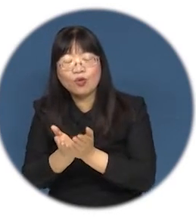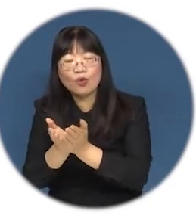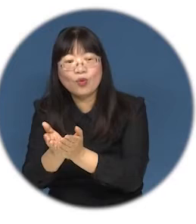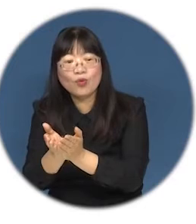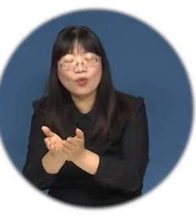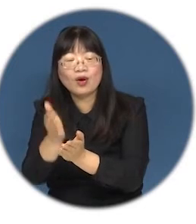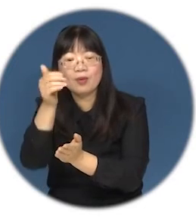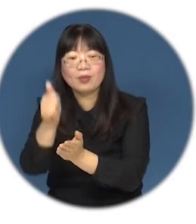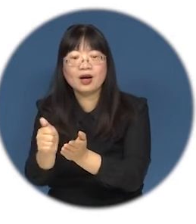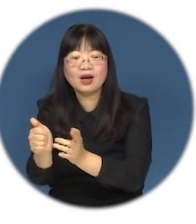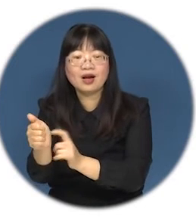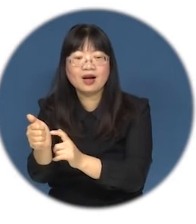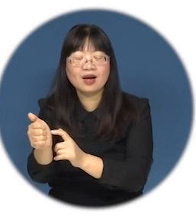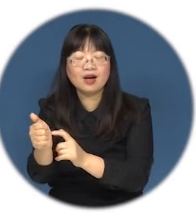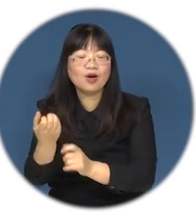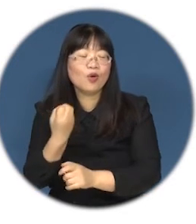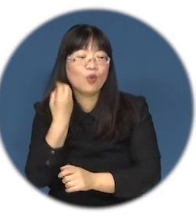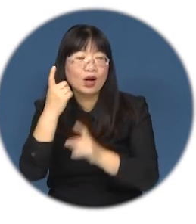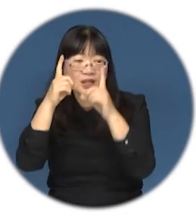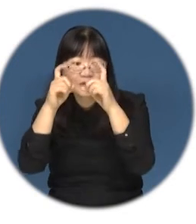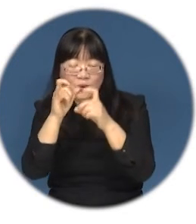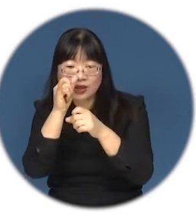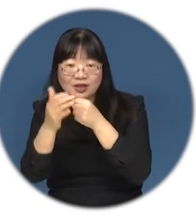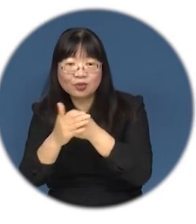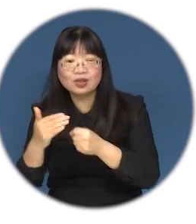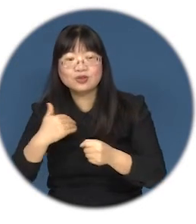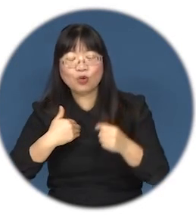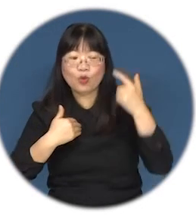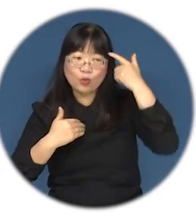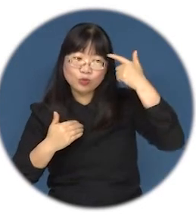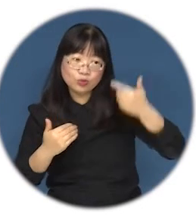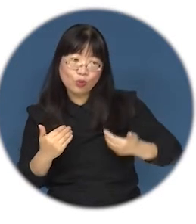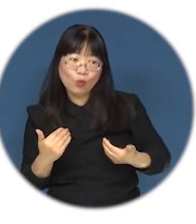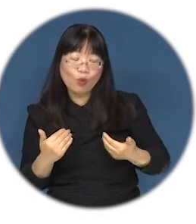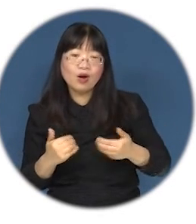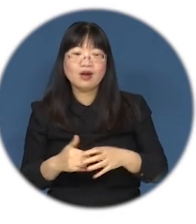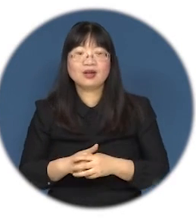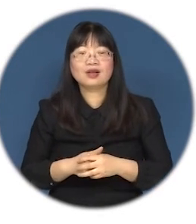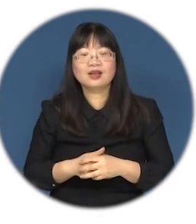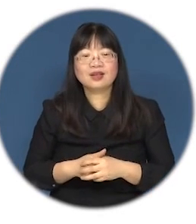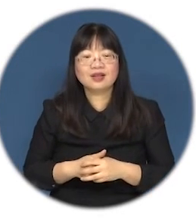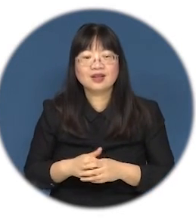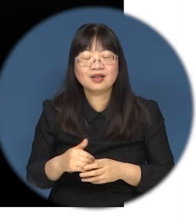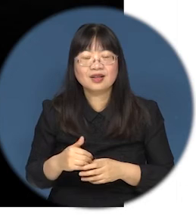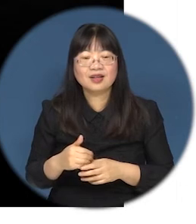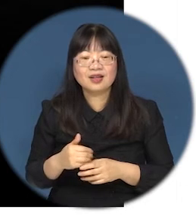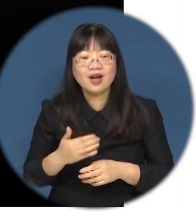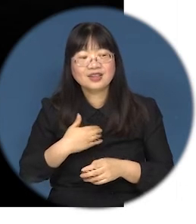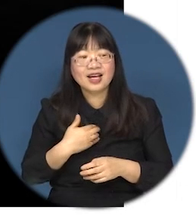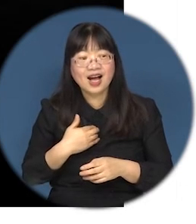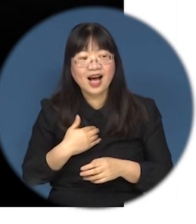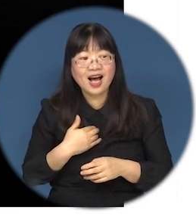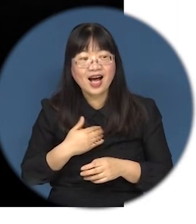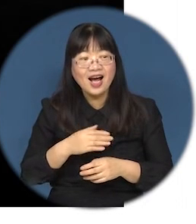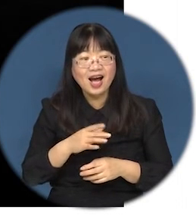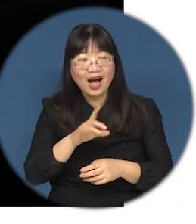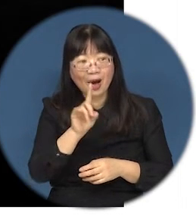이제 선장이 고래를 찍고 있으니까 저한테 물어보더라고요. 미사장 내가 내려갈까 그러더라고요.